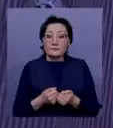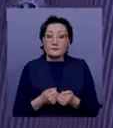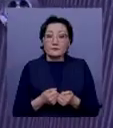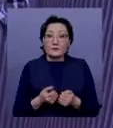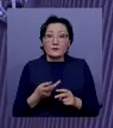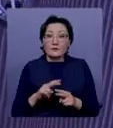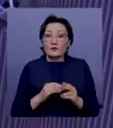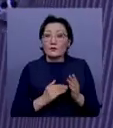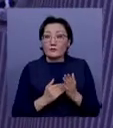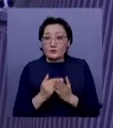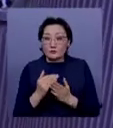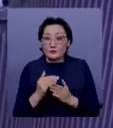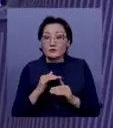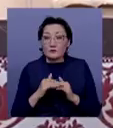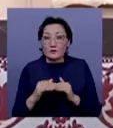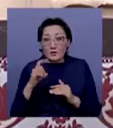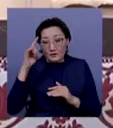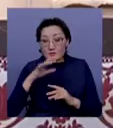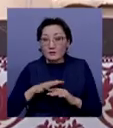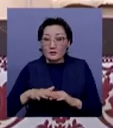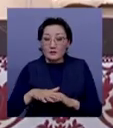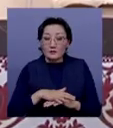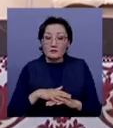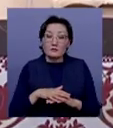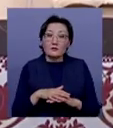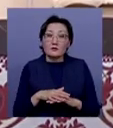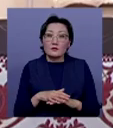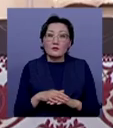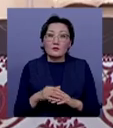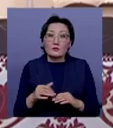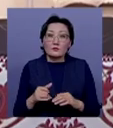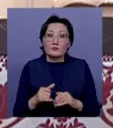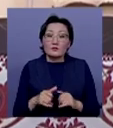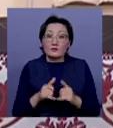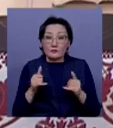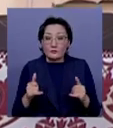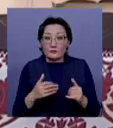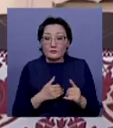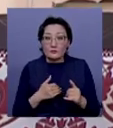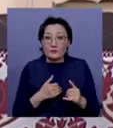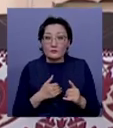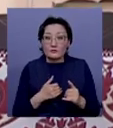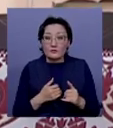Бұда бір белес, оны қазақ халқы жасай берсін, оларын ұлықтай берсін.